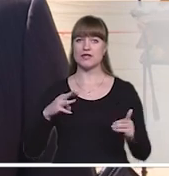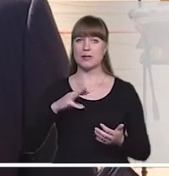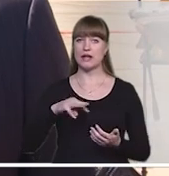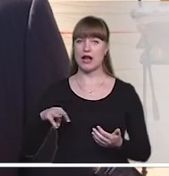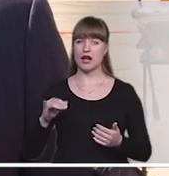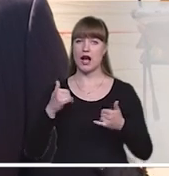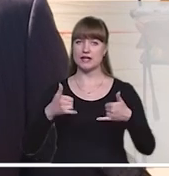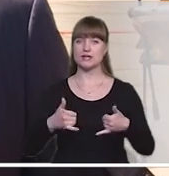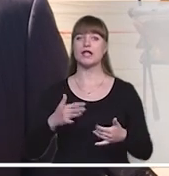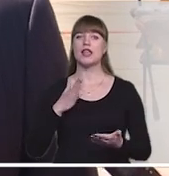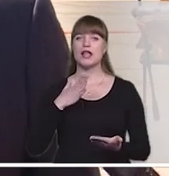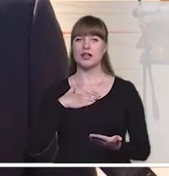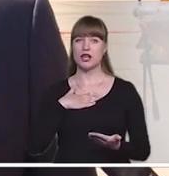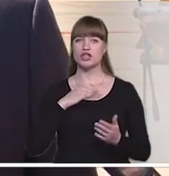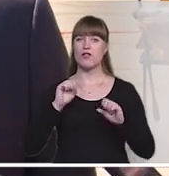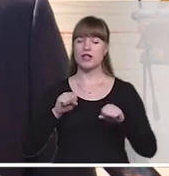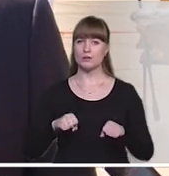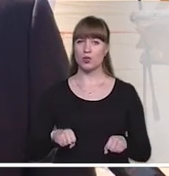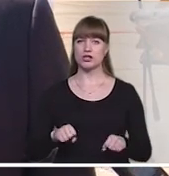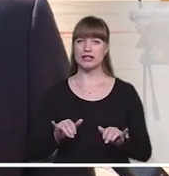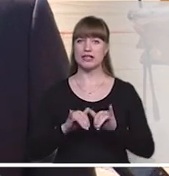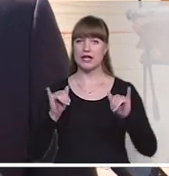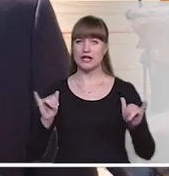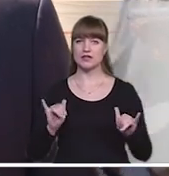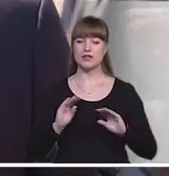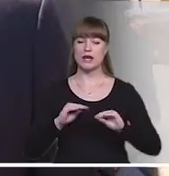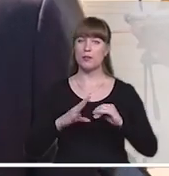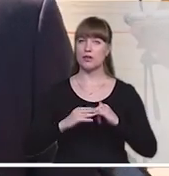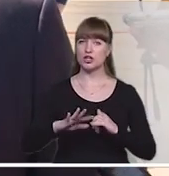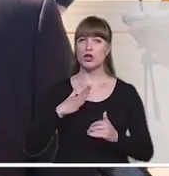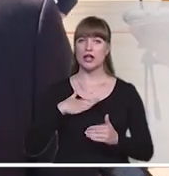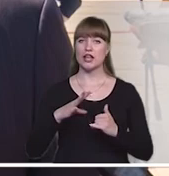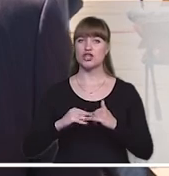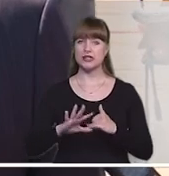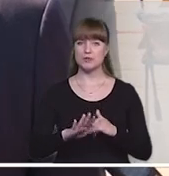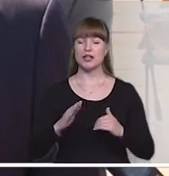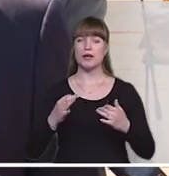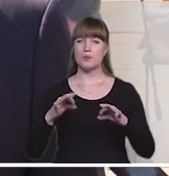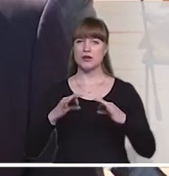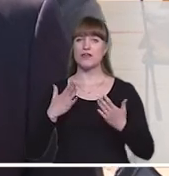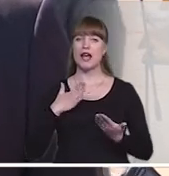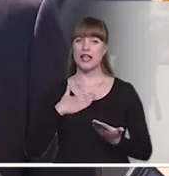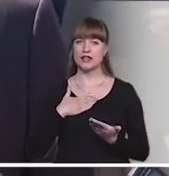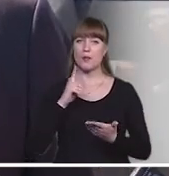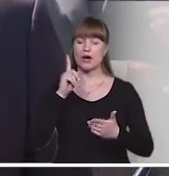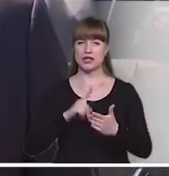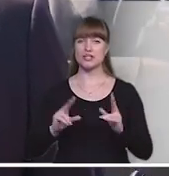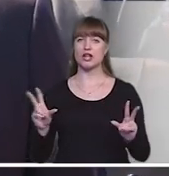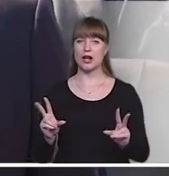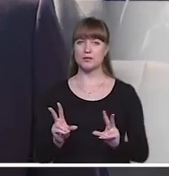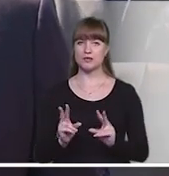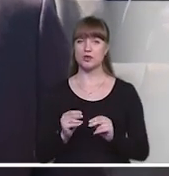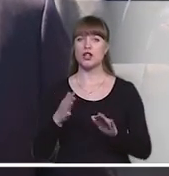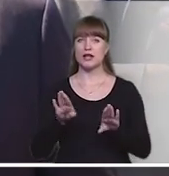мелиорации, наша возможность развития плодородия нашей земли позволяет нам гарантированно обеспечивать